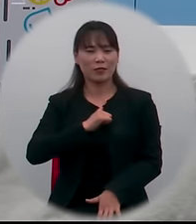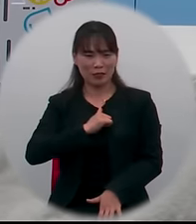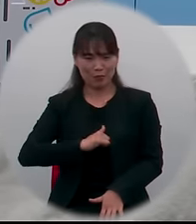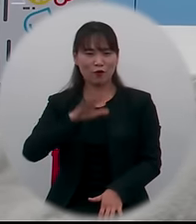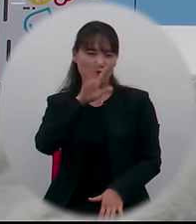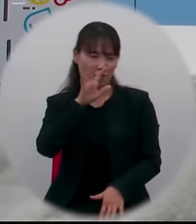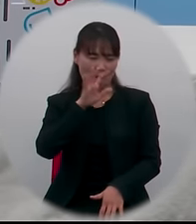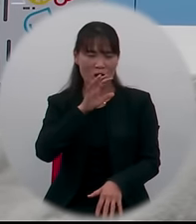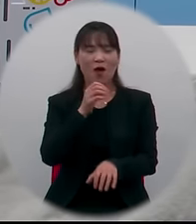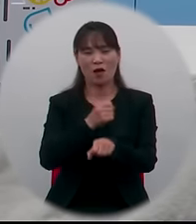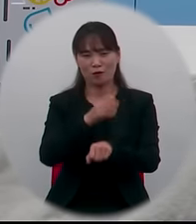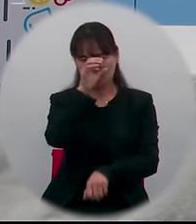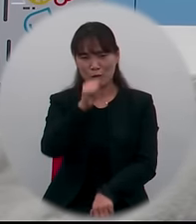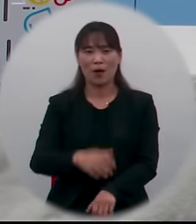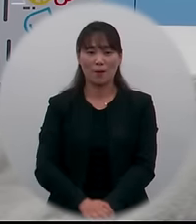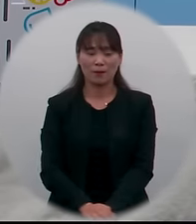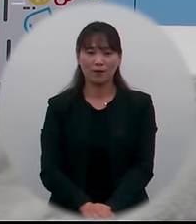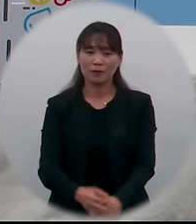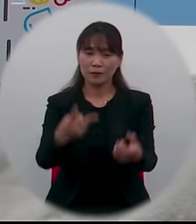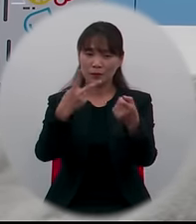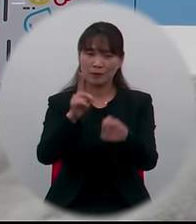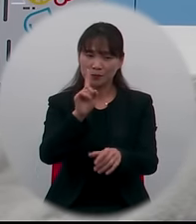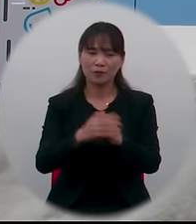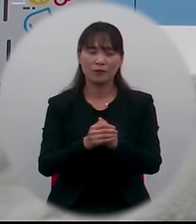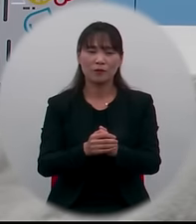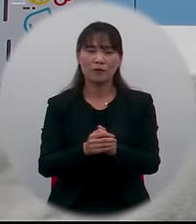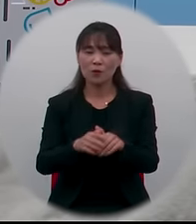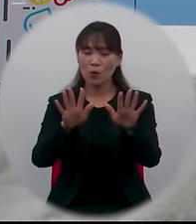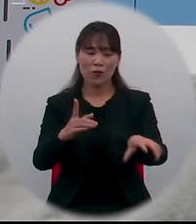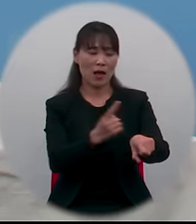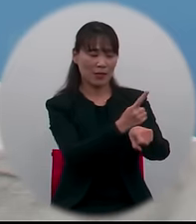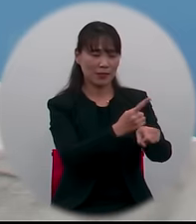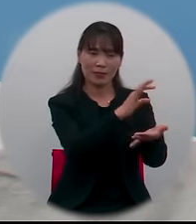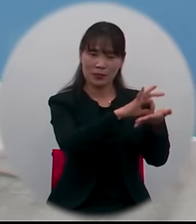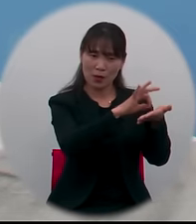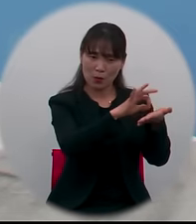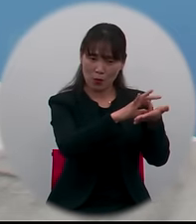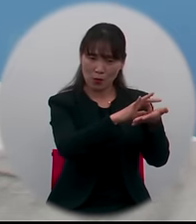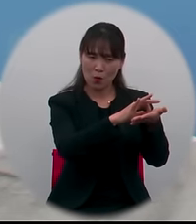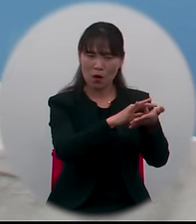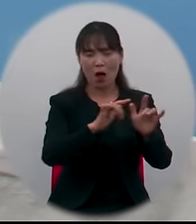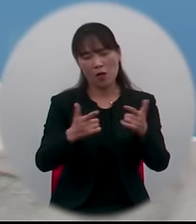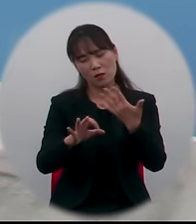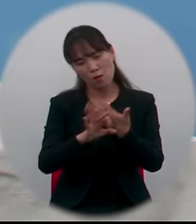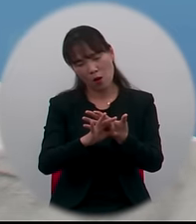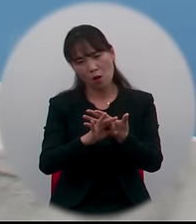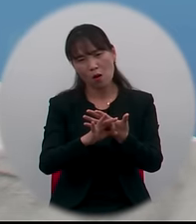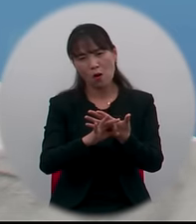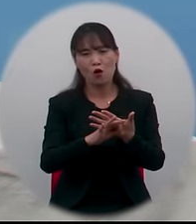참아내는 훈련을 시켜 주시는게 아주 좋은 방법 중에 하나입니다 두 번째 전략은 뭐냐 따라 오늘 한 시간에